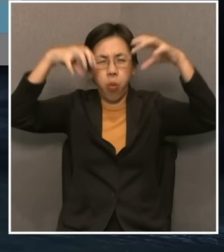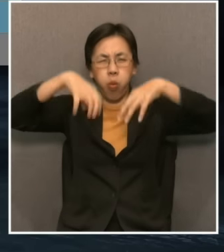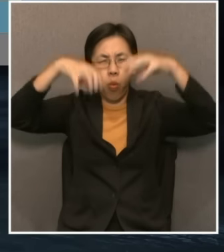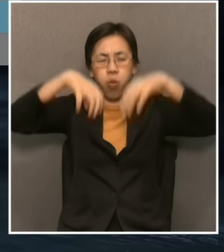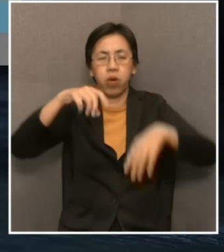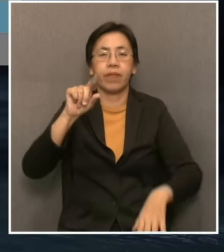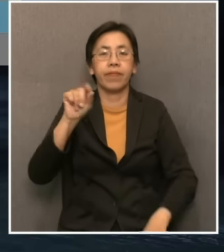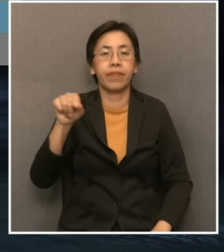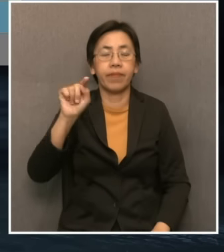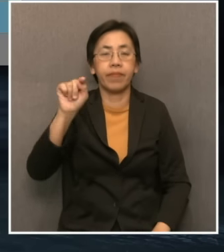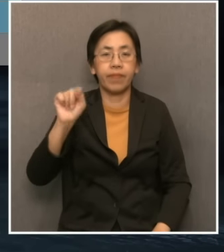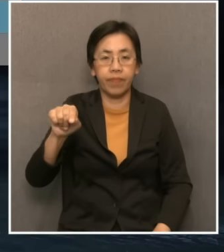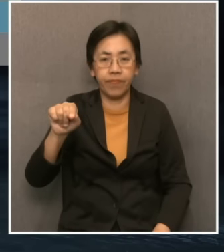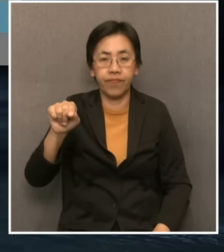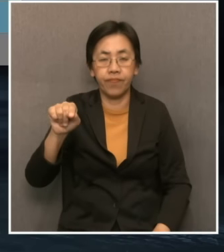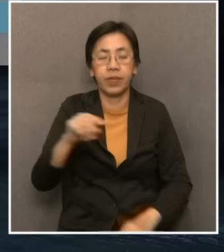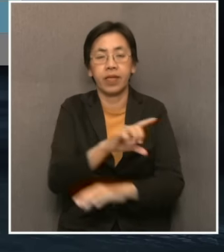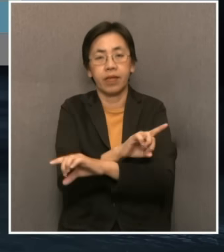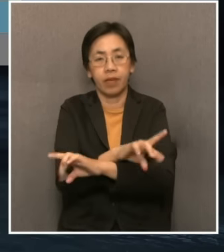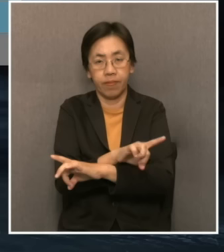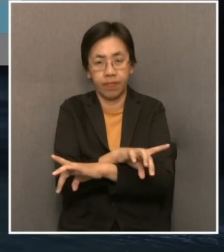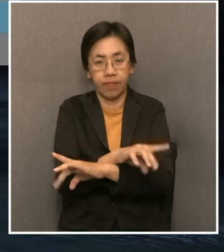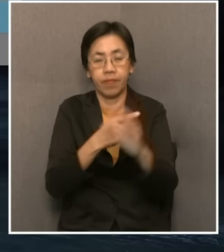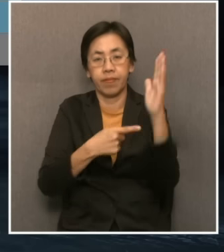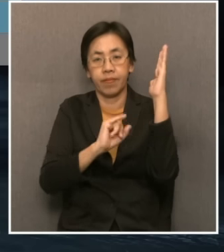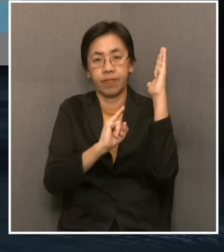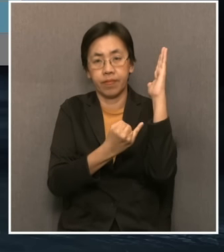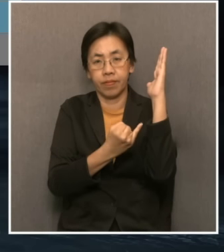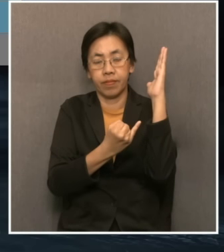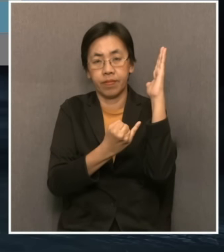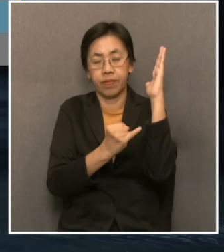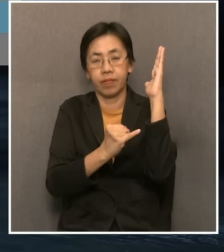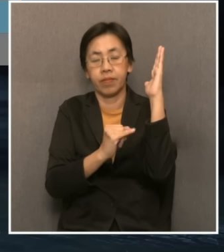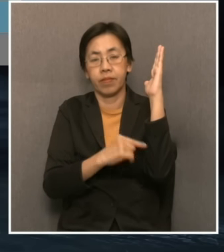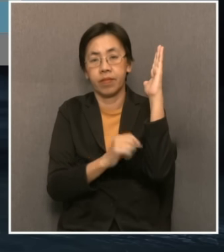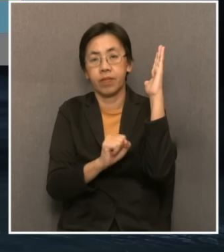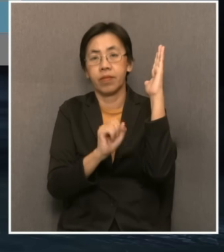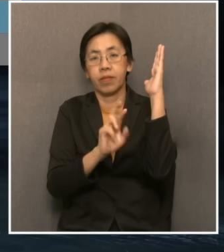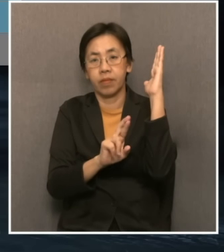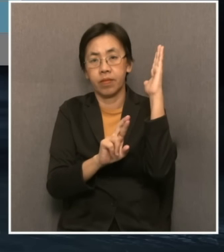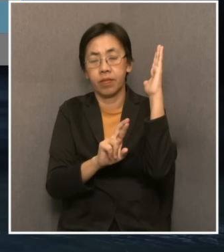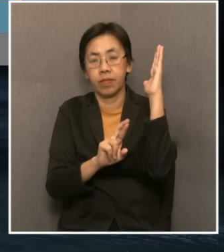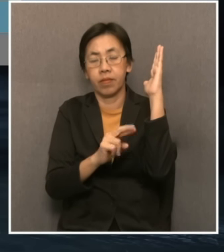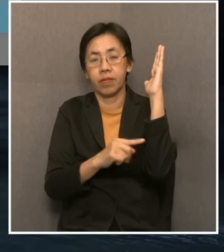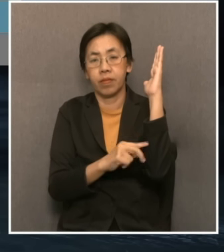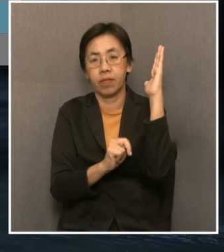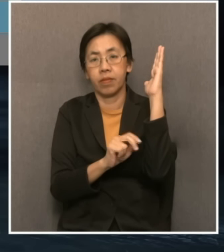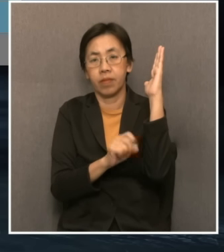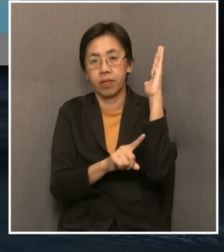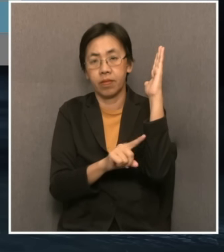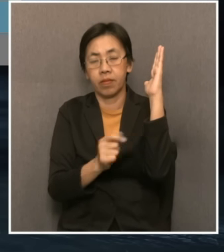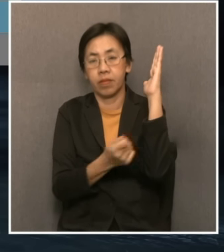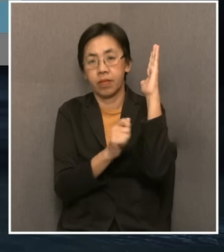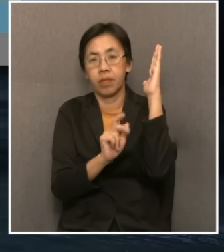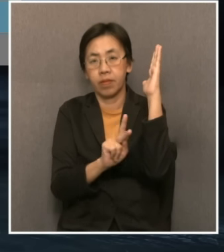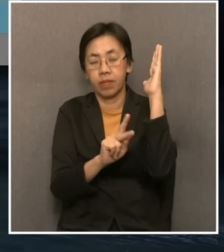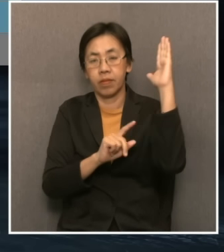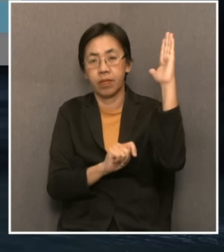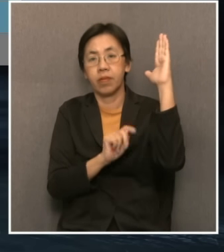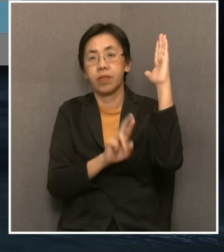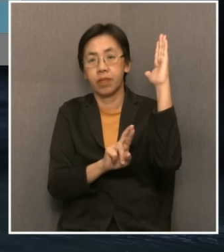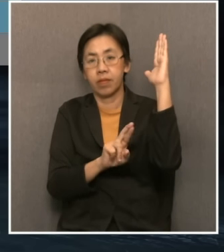ที่บริเวณจังหวัดเพชรบุรีประจวบคีรีขันธ์สุราษฎร์ธานีนครศรีธรรมราชกระบี่ตรังและ